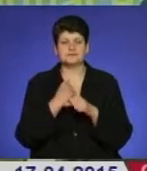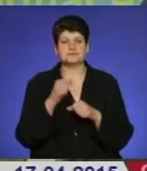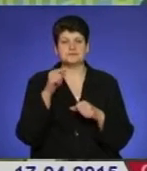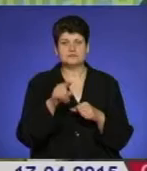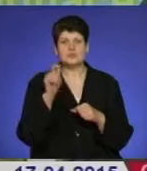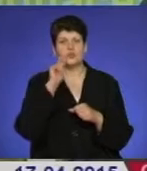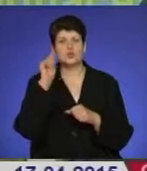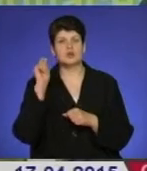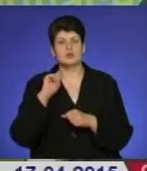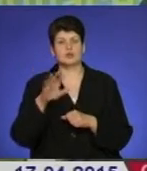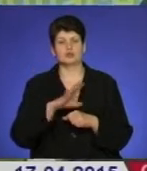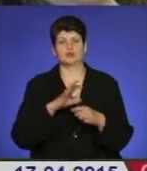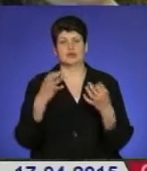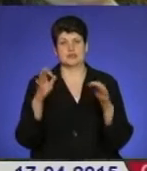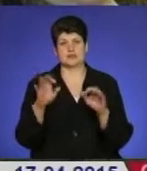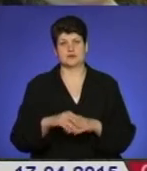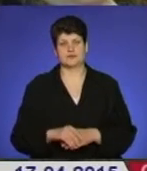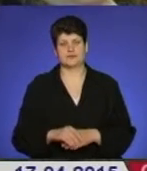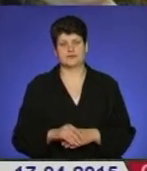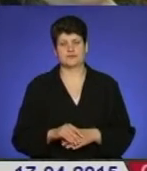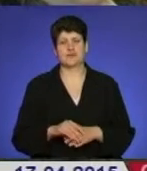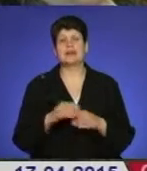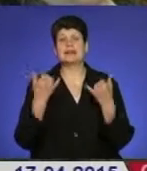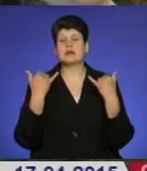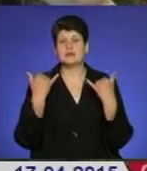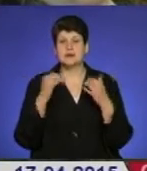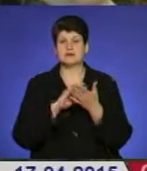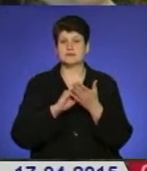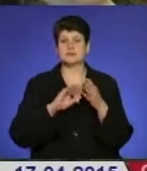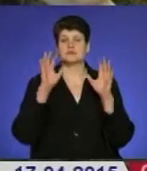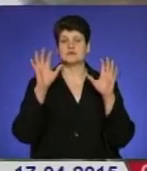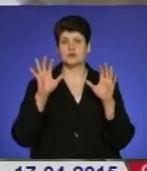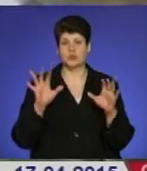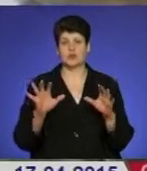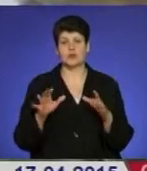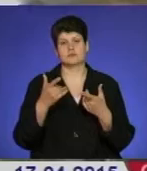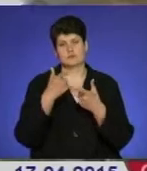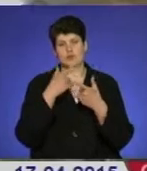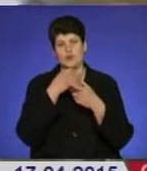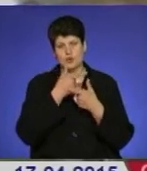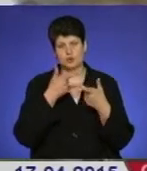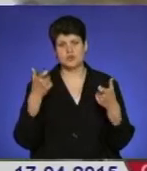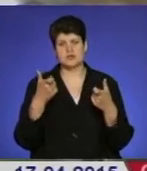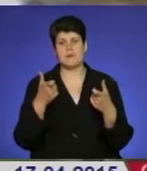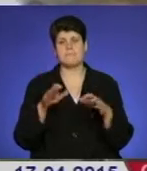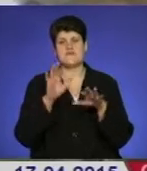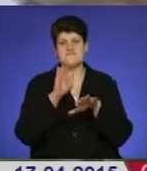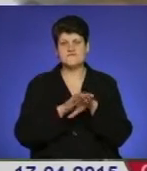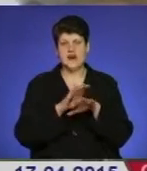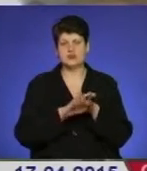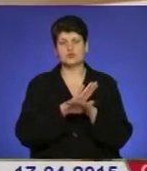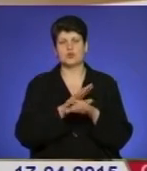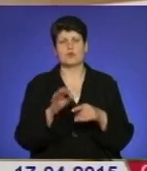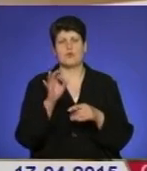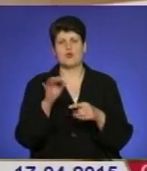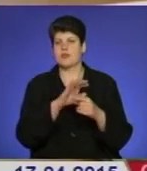Україна була незалежною. Відтепер, як сказано у законі, публічне заперечення факту правомірності боротьби за незалежність